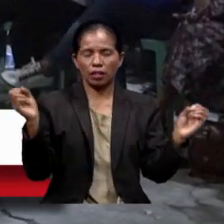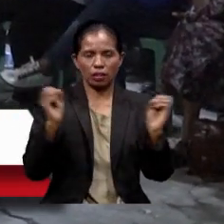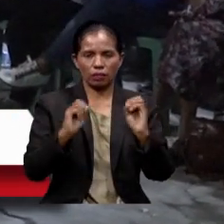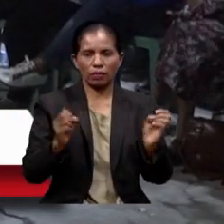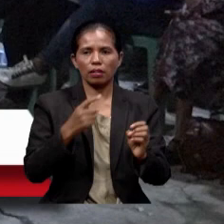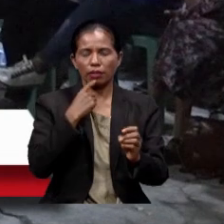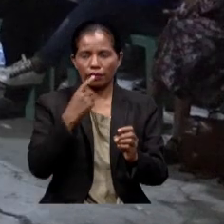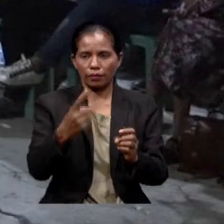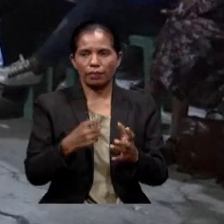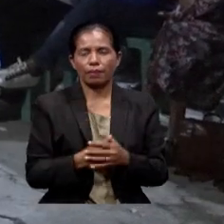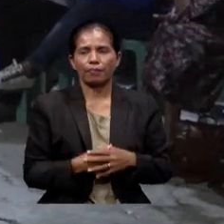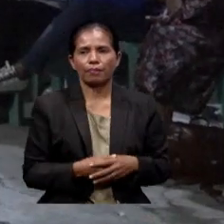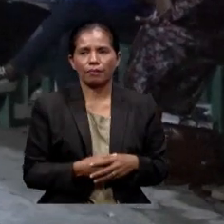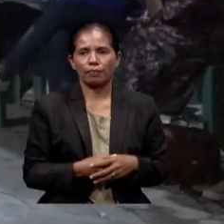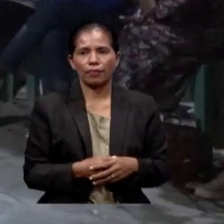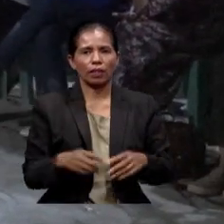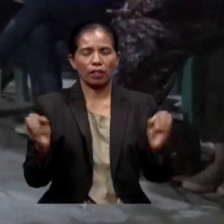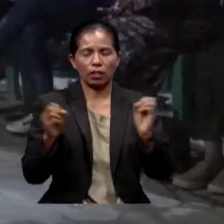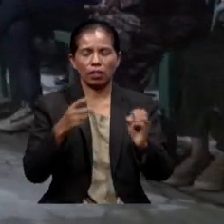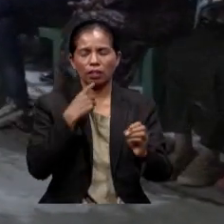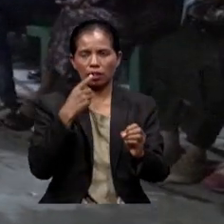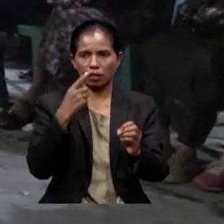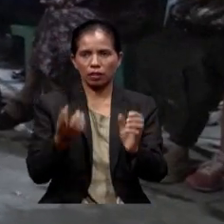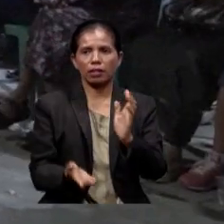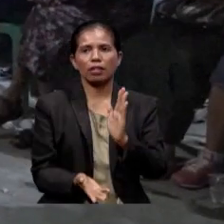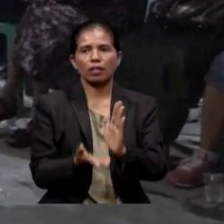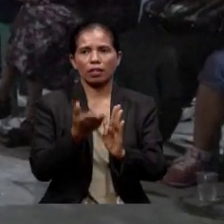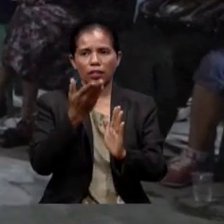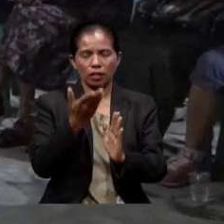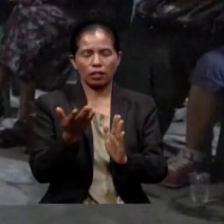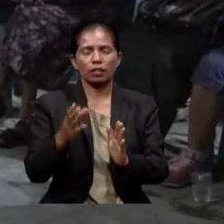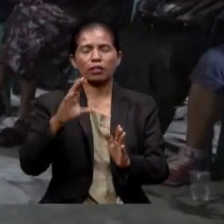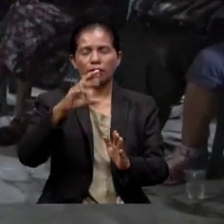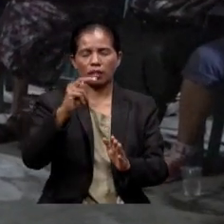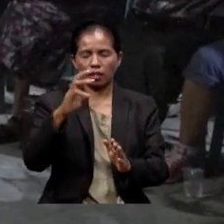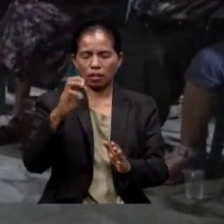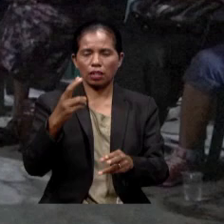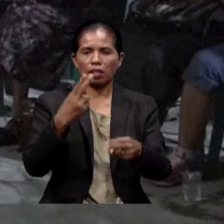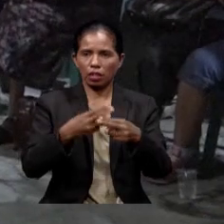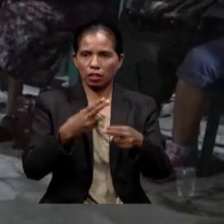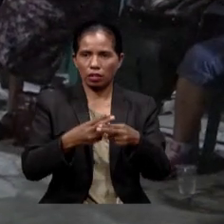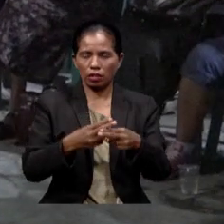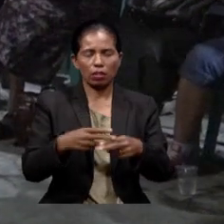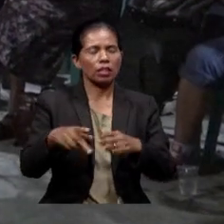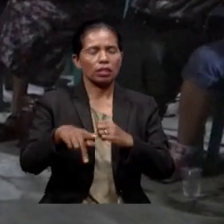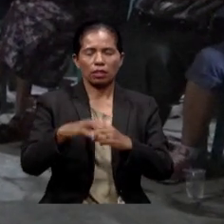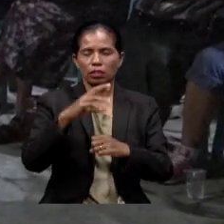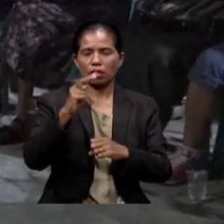direi a maioria absoluta, né, lá os atuais saem sem entender nada, não é sem entender o voto, lá